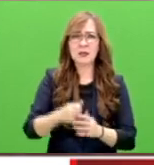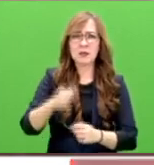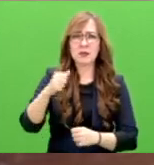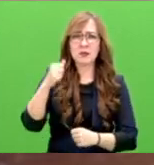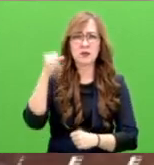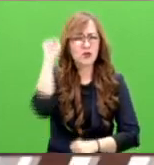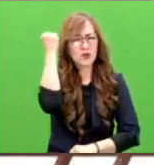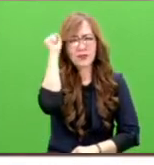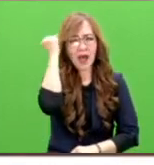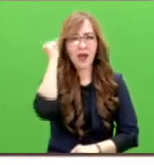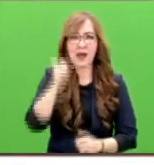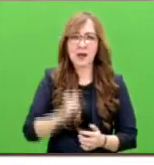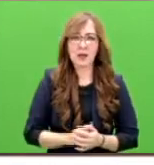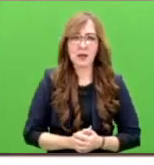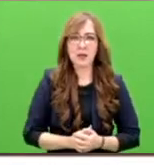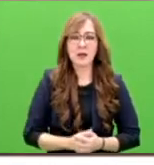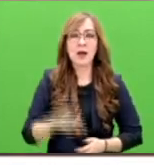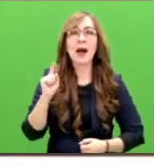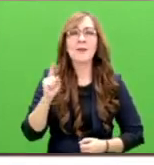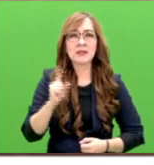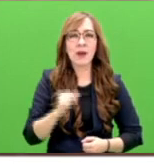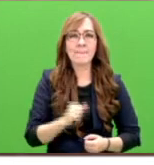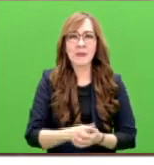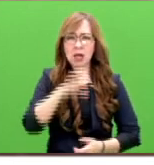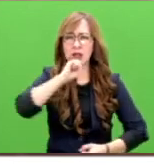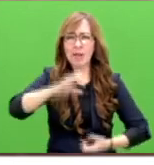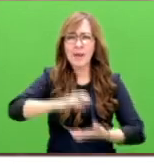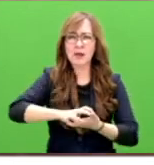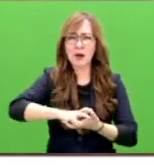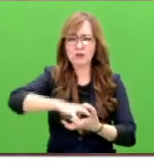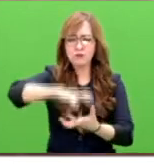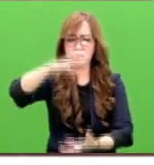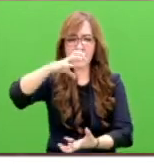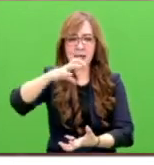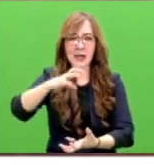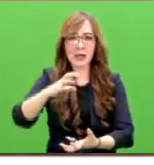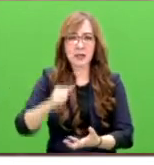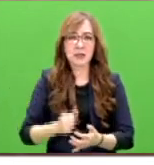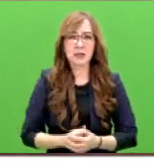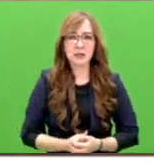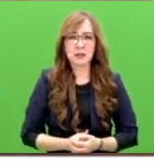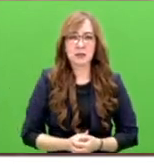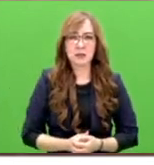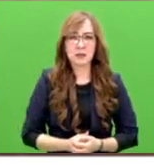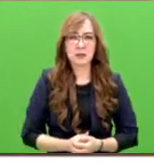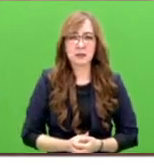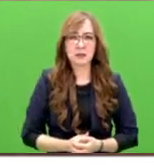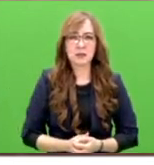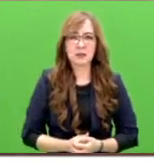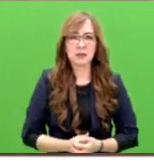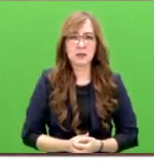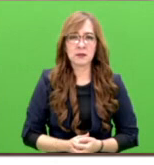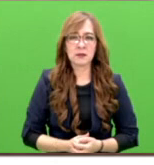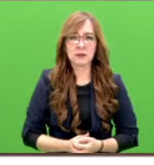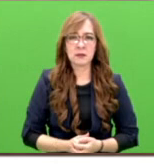kondisi dengan tumpukan sampah dan beberapa gas metan yang di bawah dan plastik yang bercampur dengan plastik ini membuat sekam